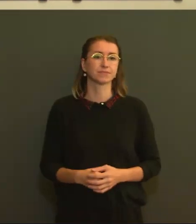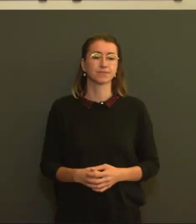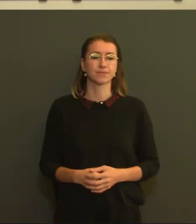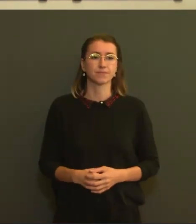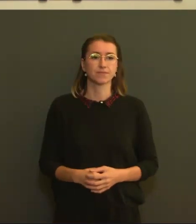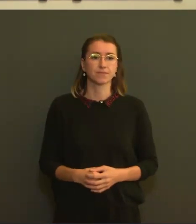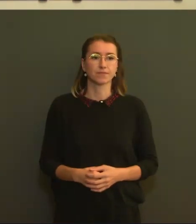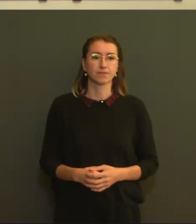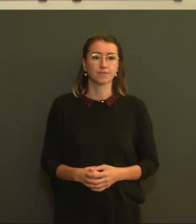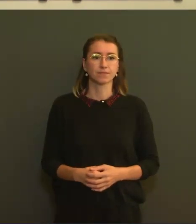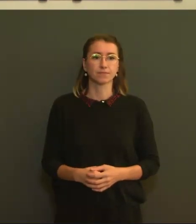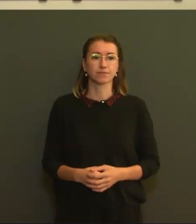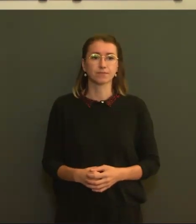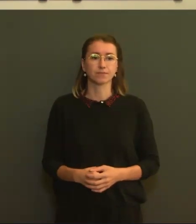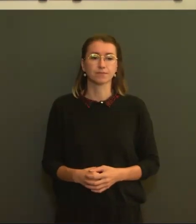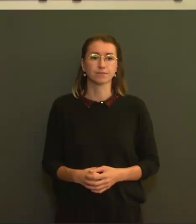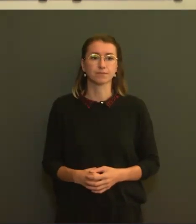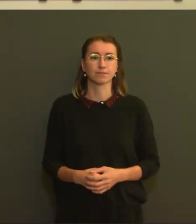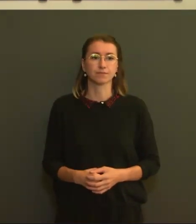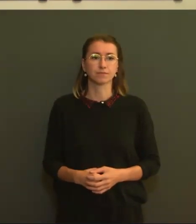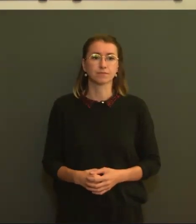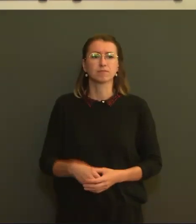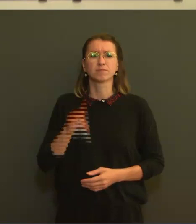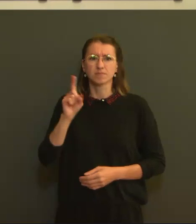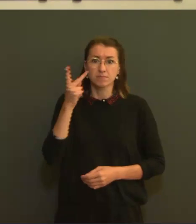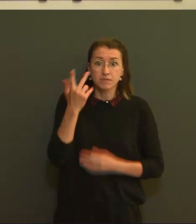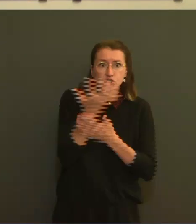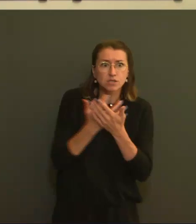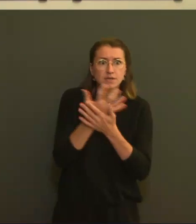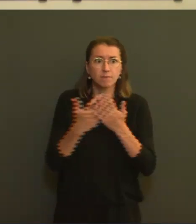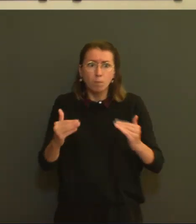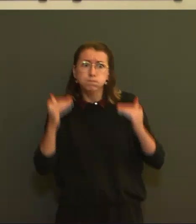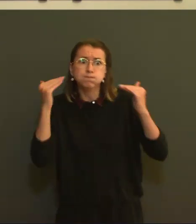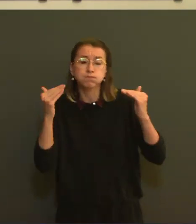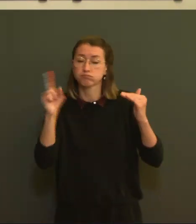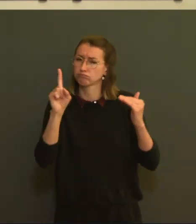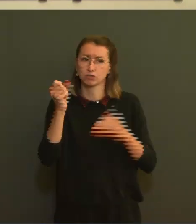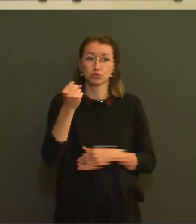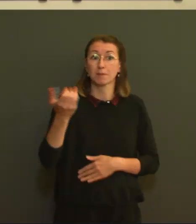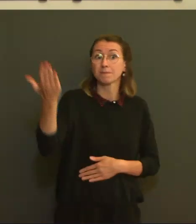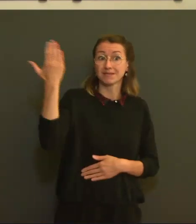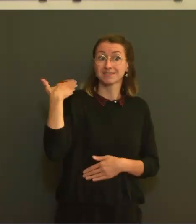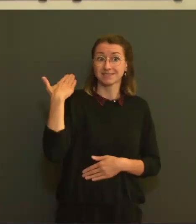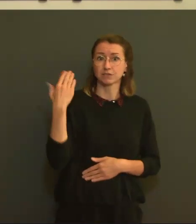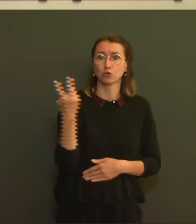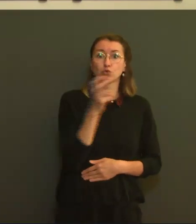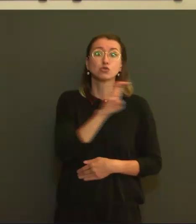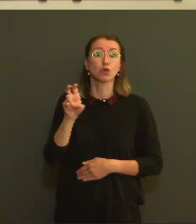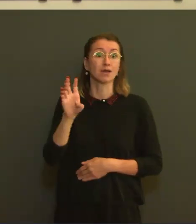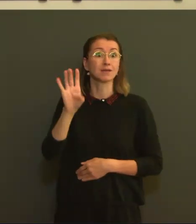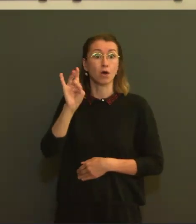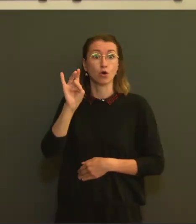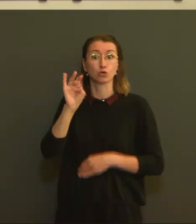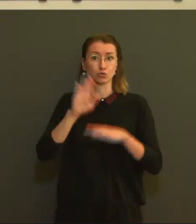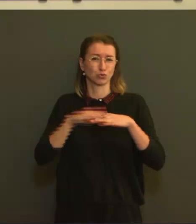Cependant, ce sont encore de petits chiffres en nombre absolu, 240 la semaine dernière. Et on sait qu'une partie importante de